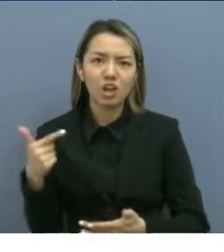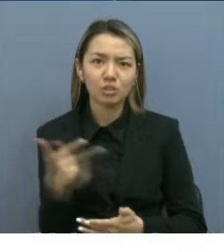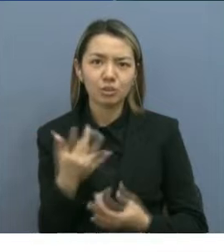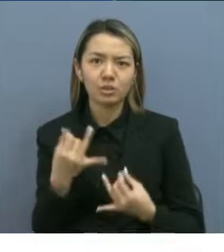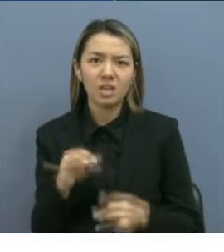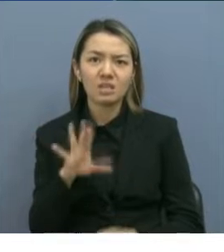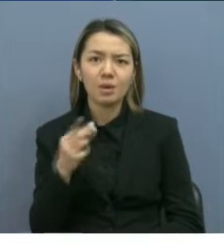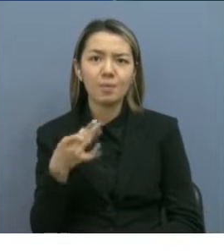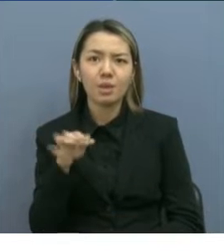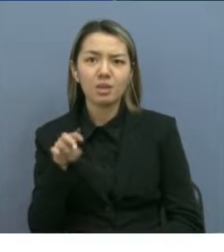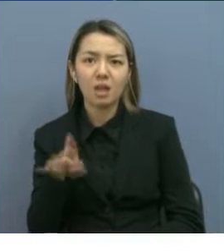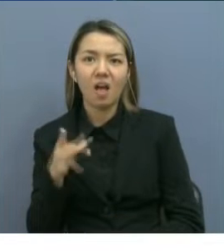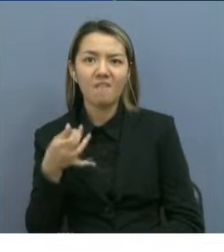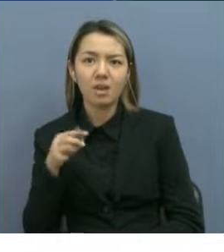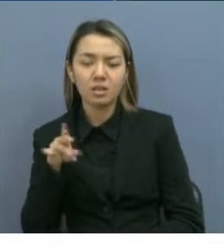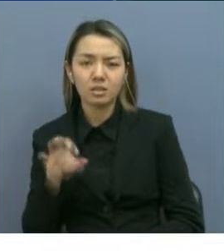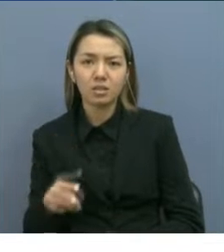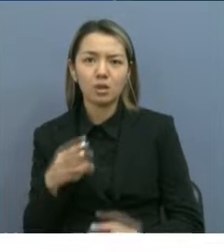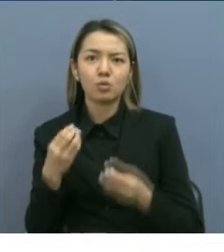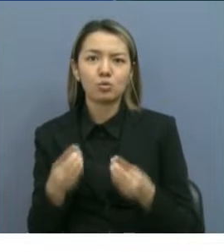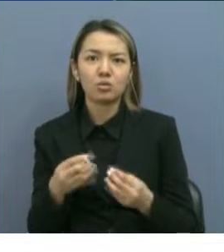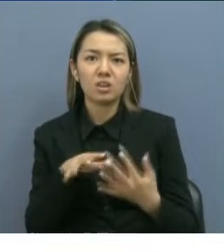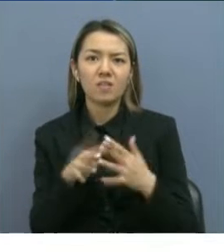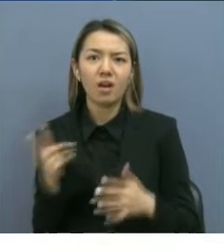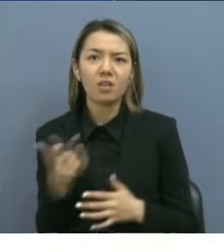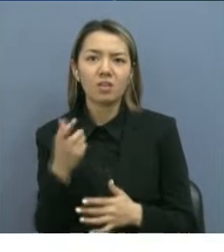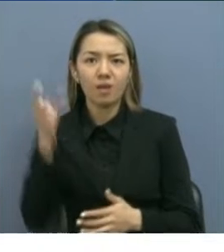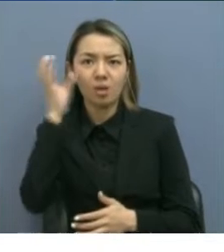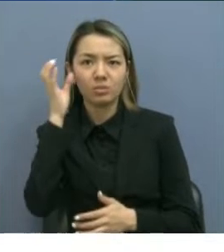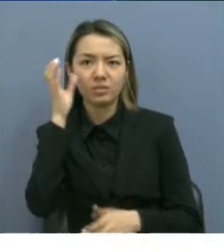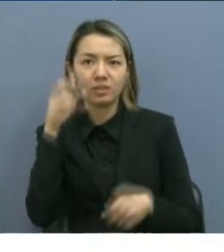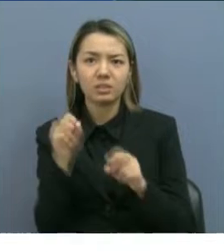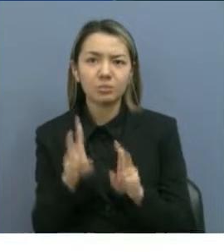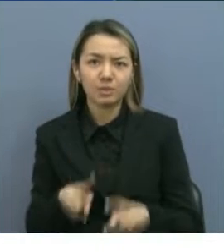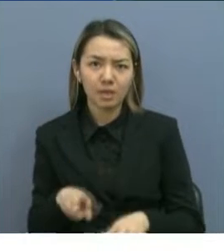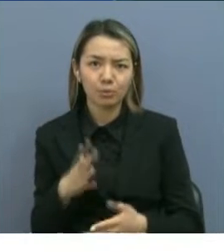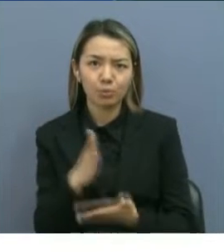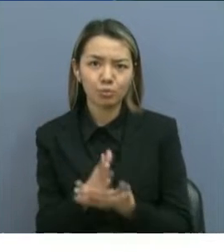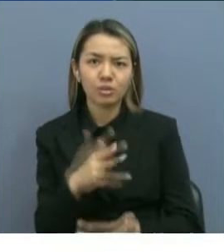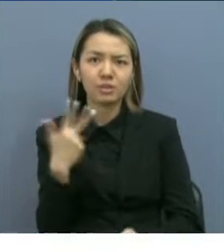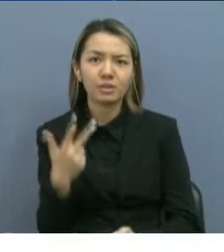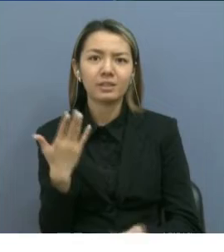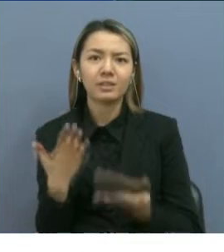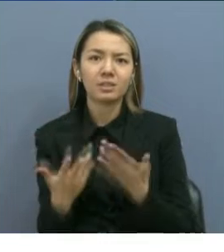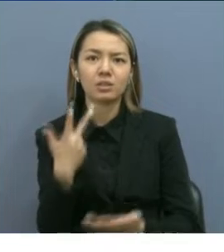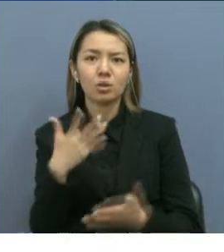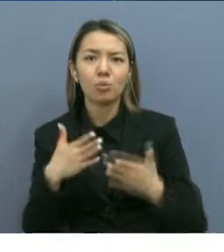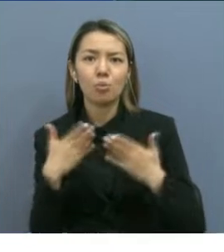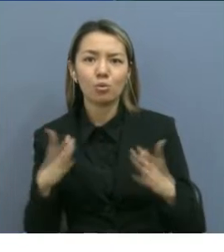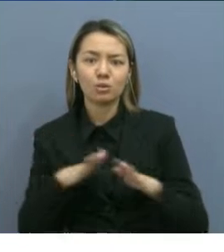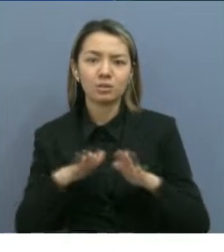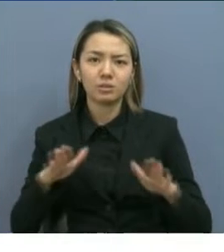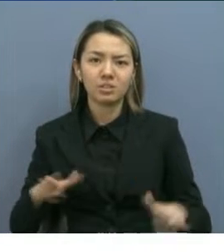және эксперименталды авиация, ішінара ауыл шаруашылығы мен білім саласы мамандары, сондай ақ үш немесе одан да көп